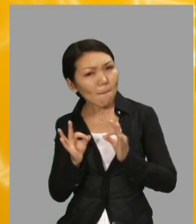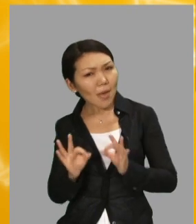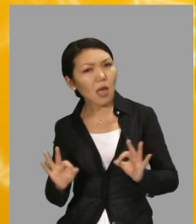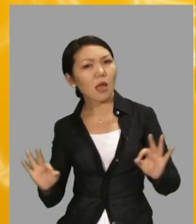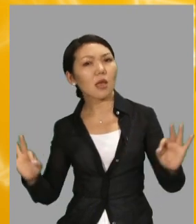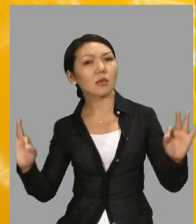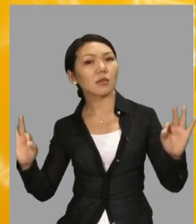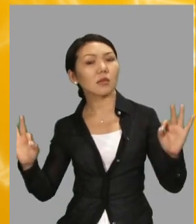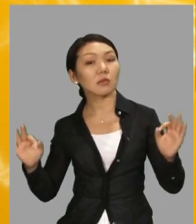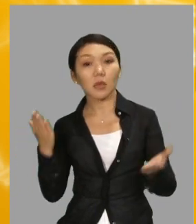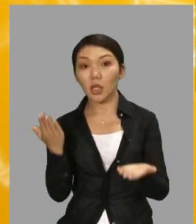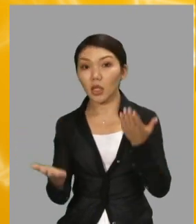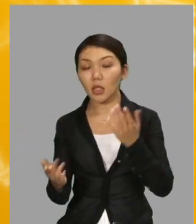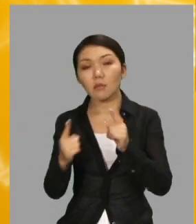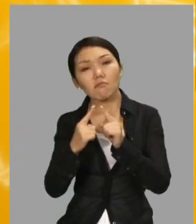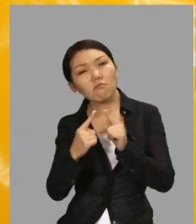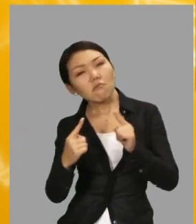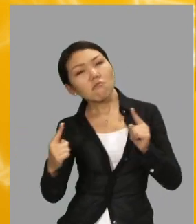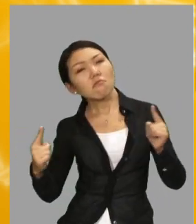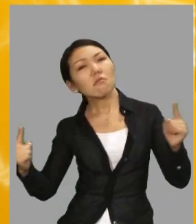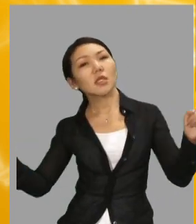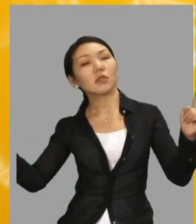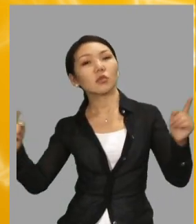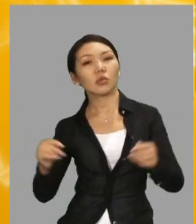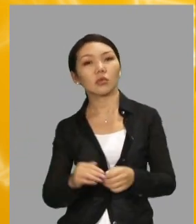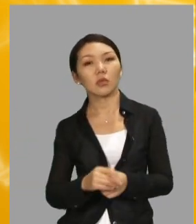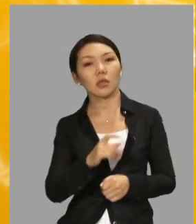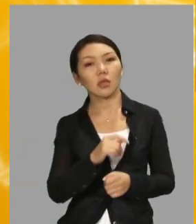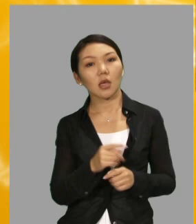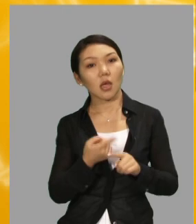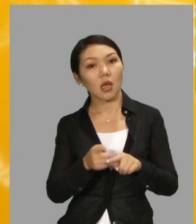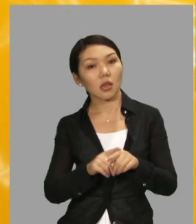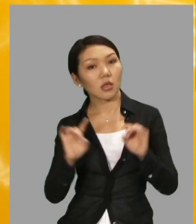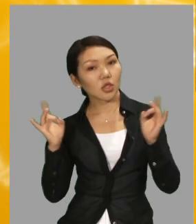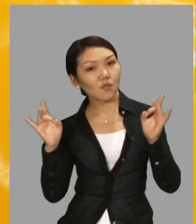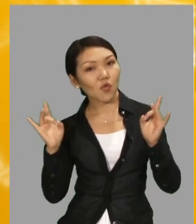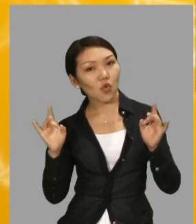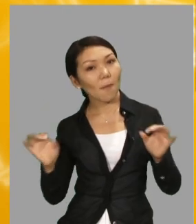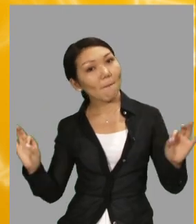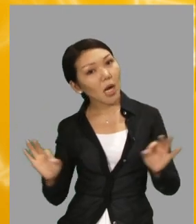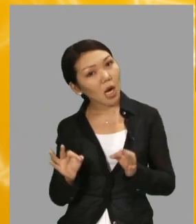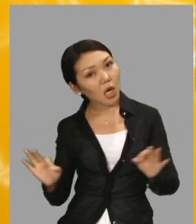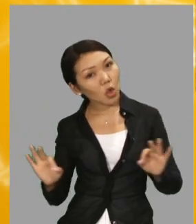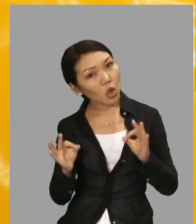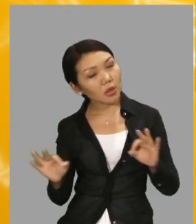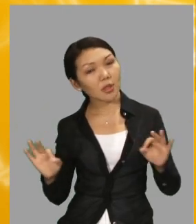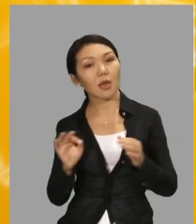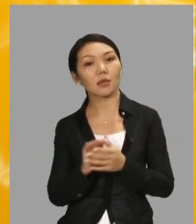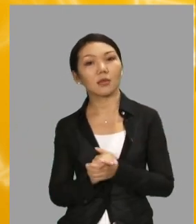пропеть или потянуть. Этот звук поется.